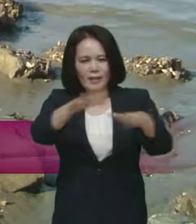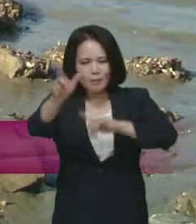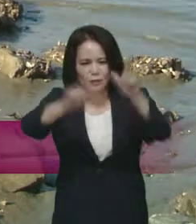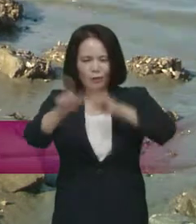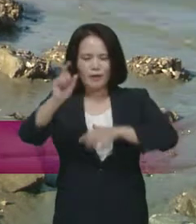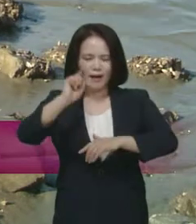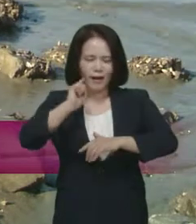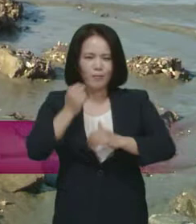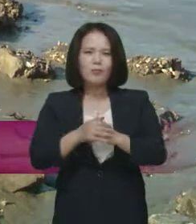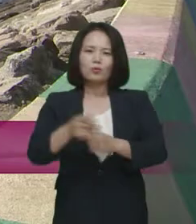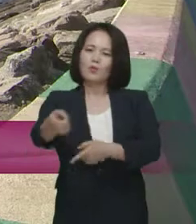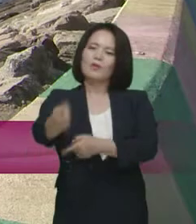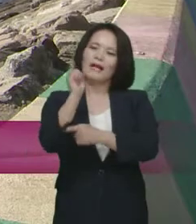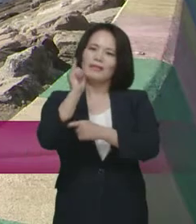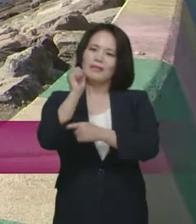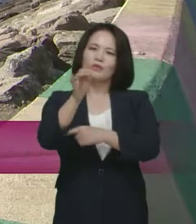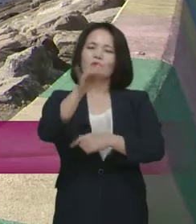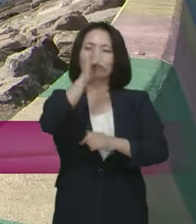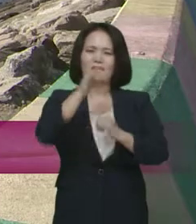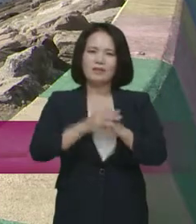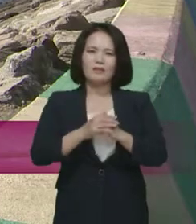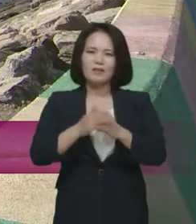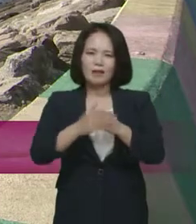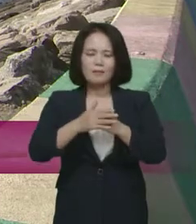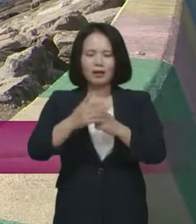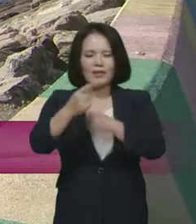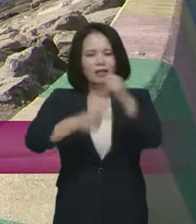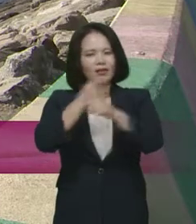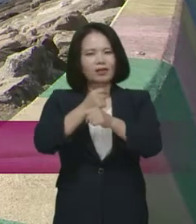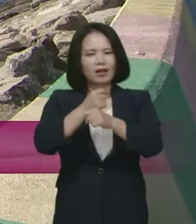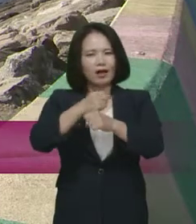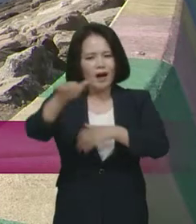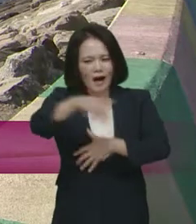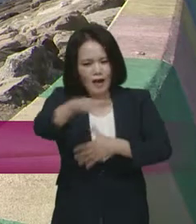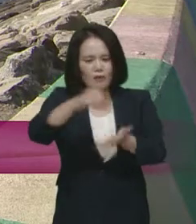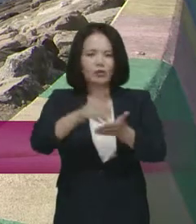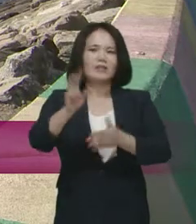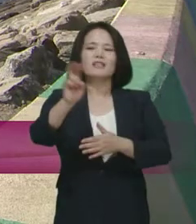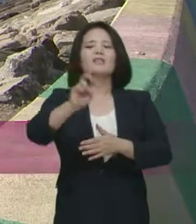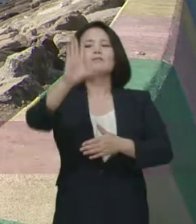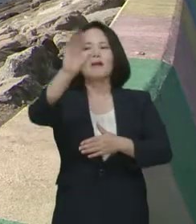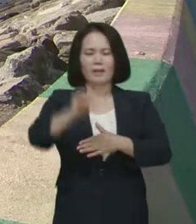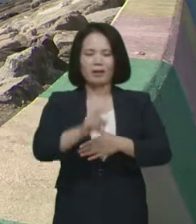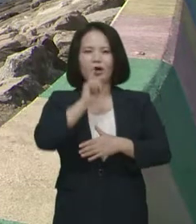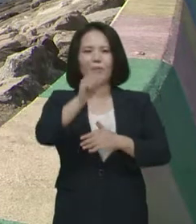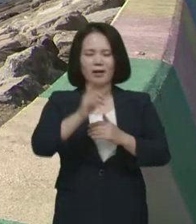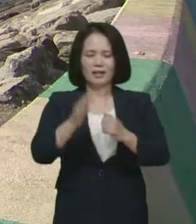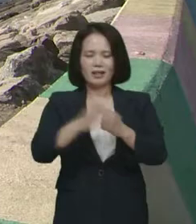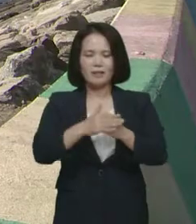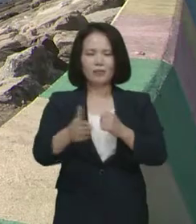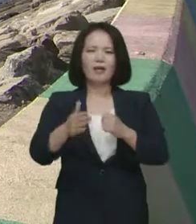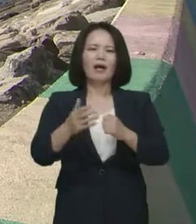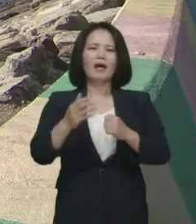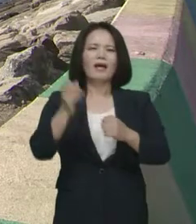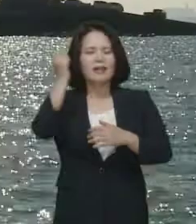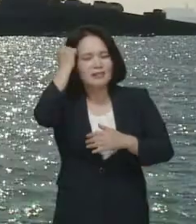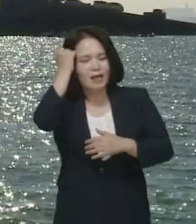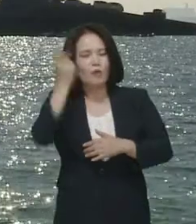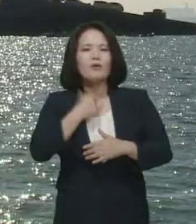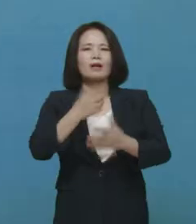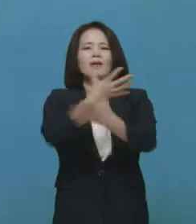낚시 체험을 할 수 있어서 연간 20만 명이나 다녀갈 정도로 인기가 높다고 하니까 수파 가시려면 꼭 이 약을 먼저 하셔야